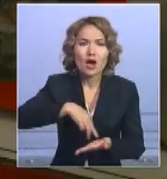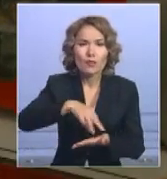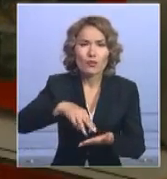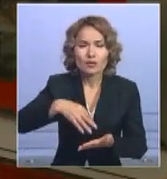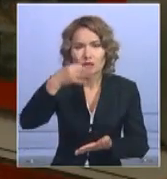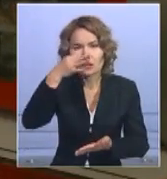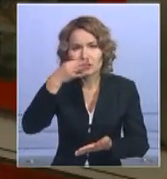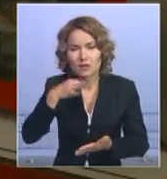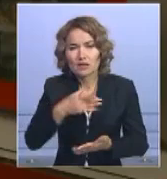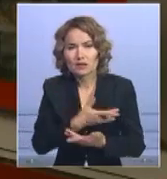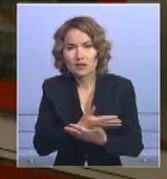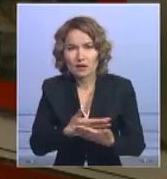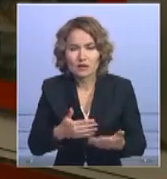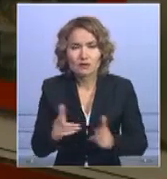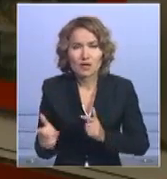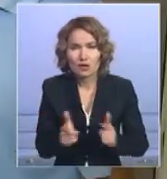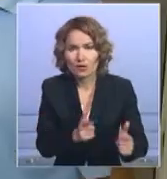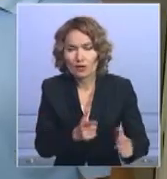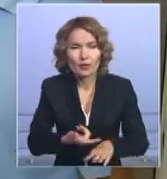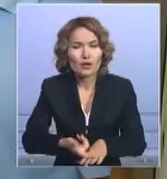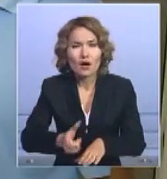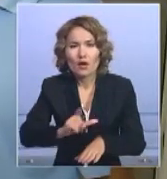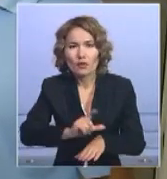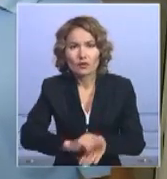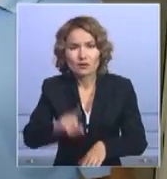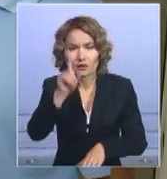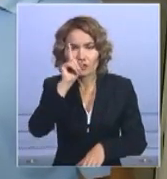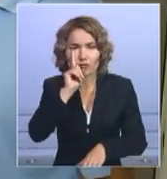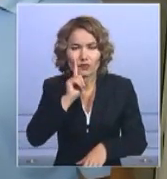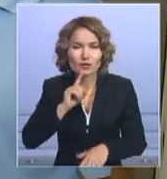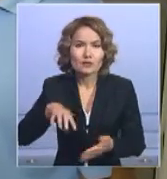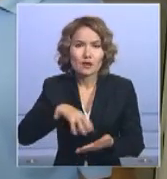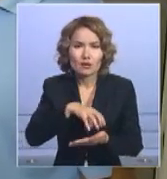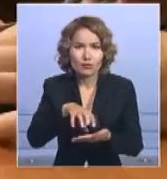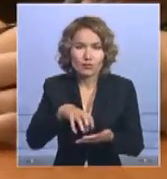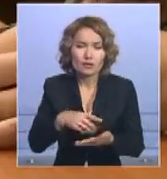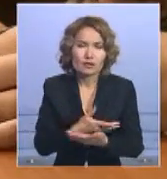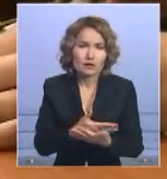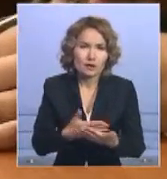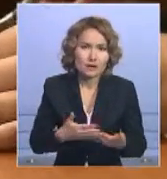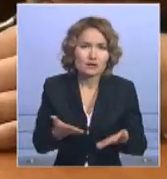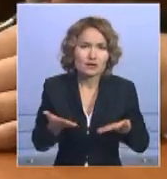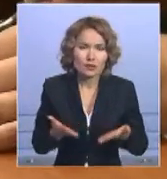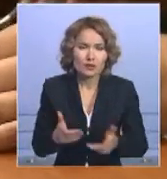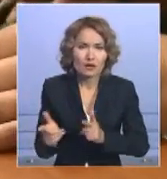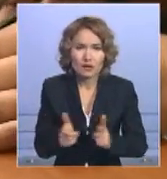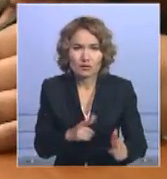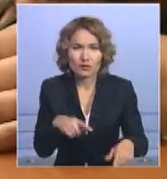шығарамыз. Өнімдеріміздің сапасы жоғары болғандықтан халықтың сұранысы өте көп.